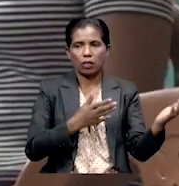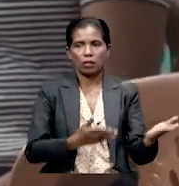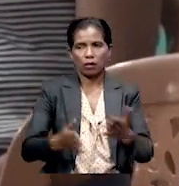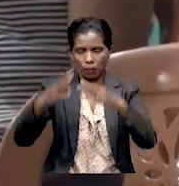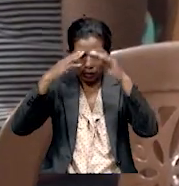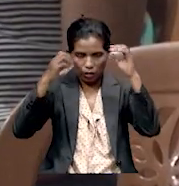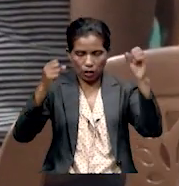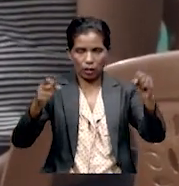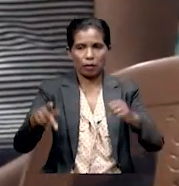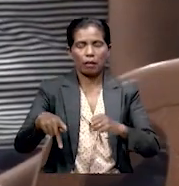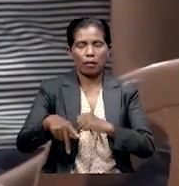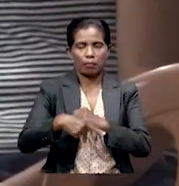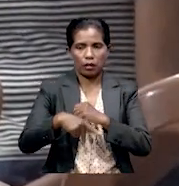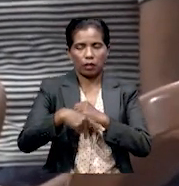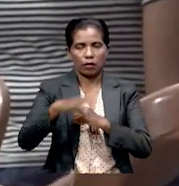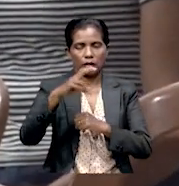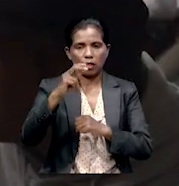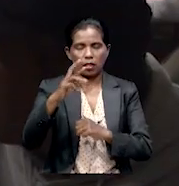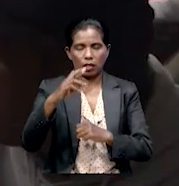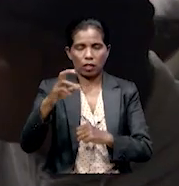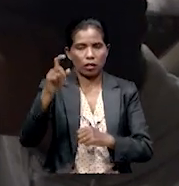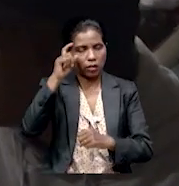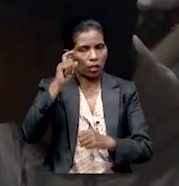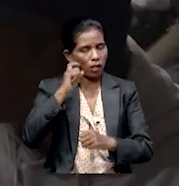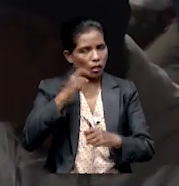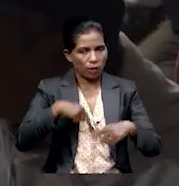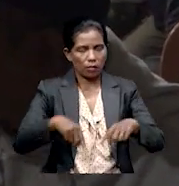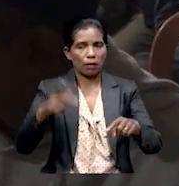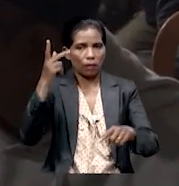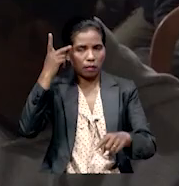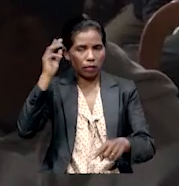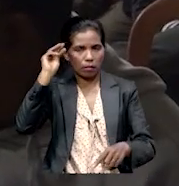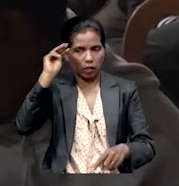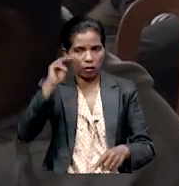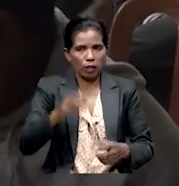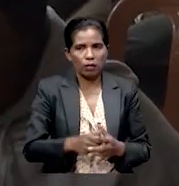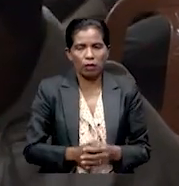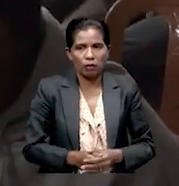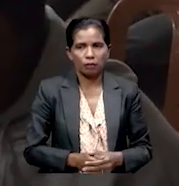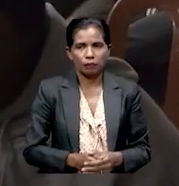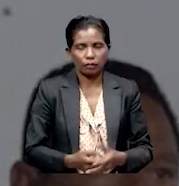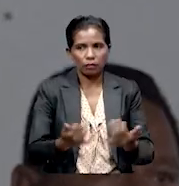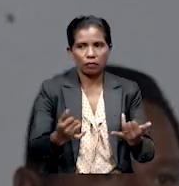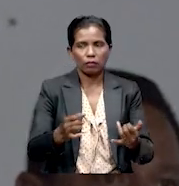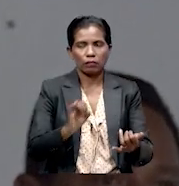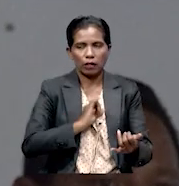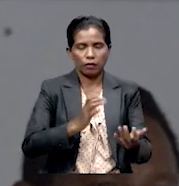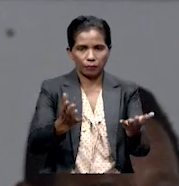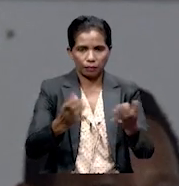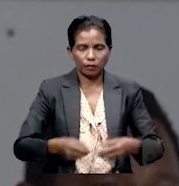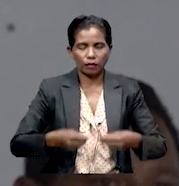Presidente Partidu Sinerte Kairala Sanusmaung ba Premier Ministru. Hoi, hawakara katu suhanu ia nade, ba ita